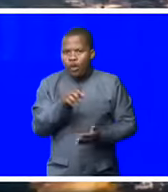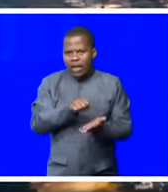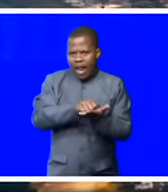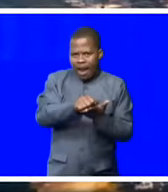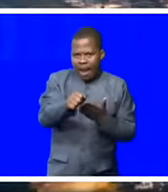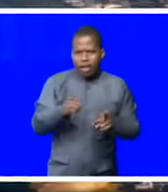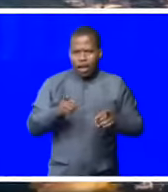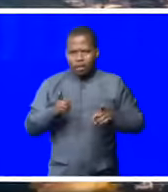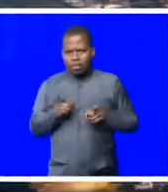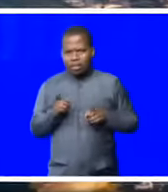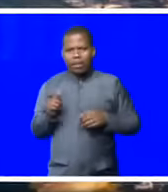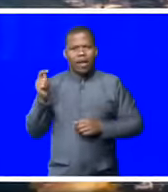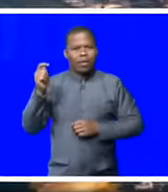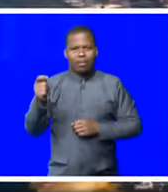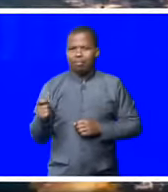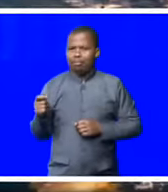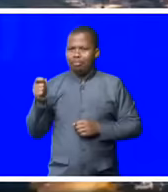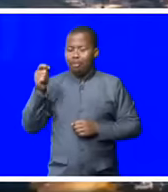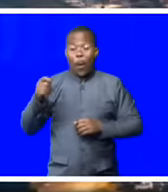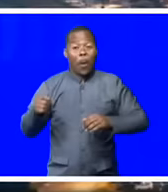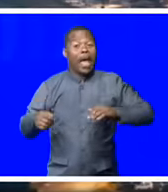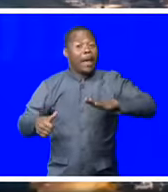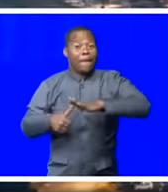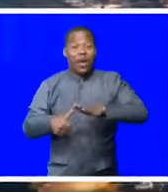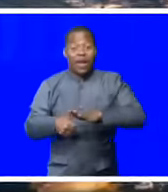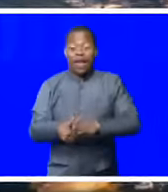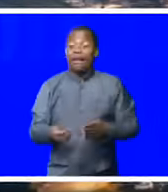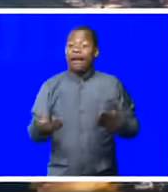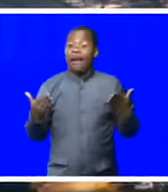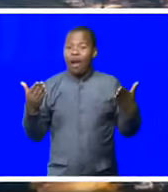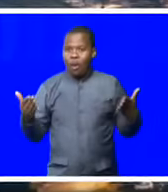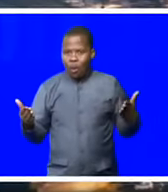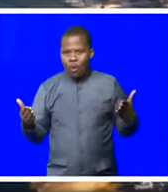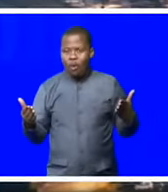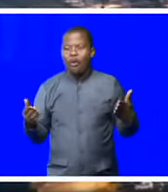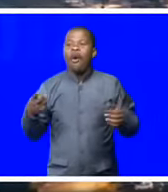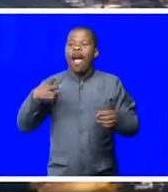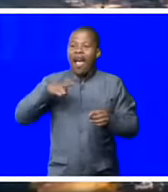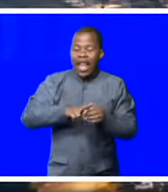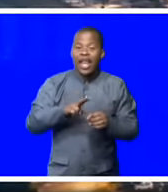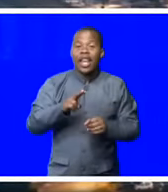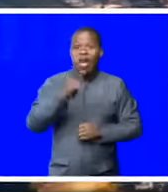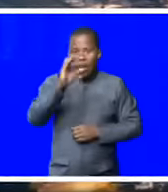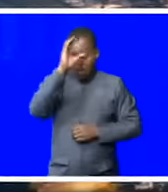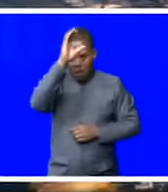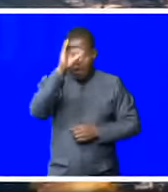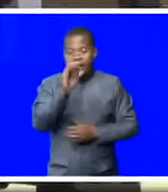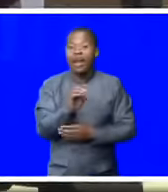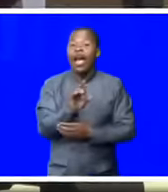bayikhuluma ngesikhathi imelele ngumchumaniso waleli tiko Mlandvo Dlamini emcimbini wetekuvakasha lobanjwe kamanzini.